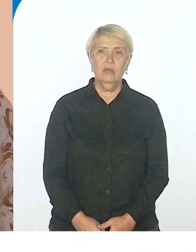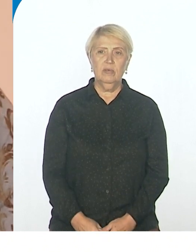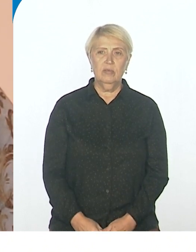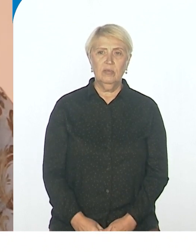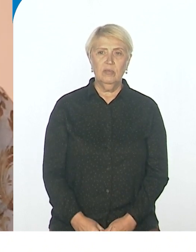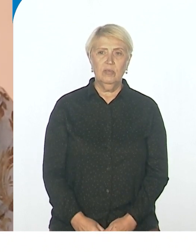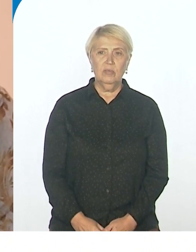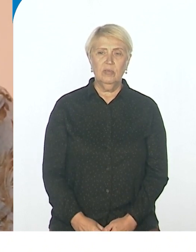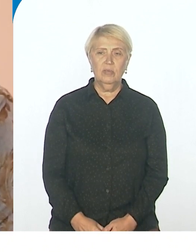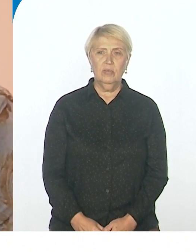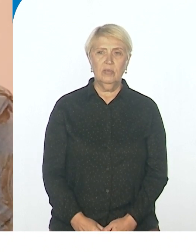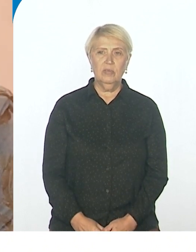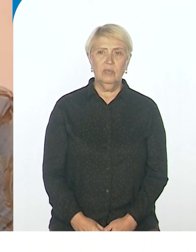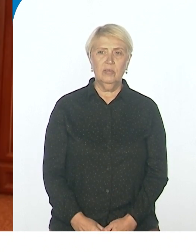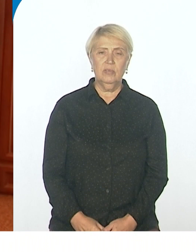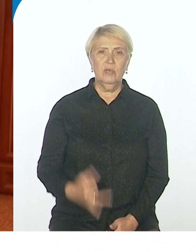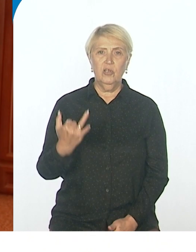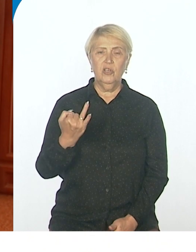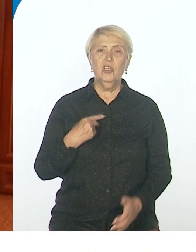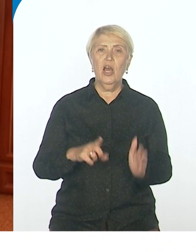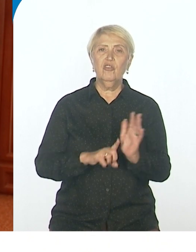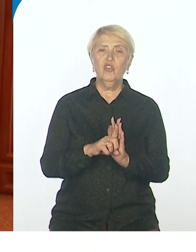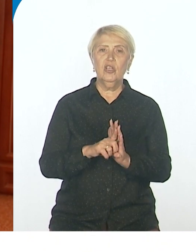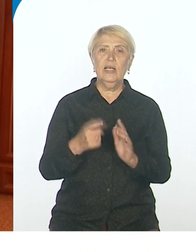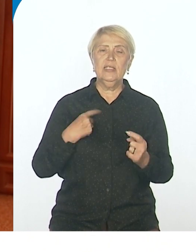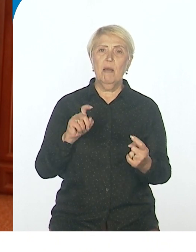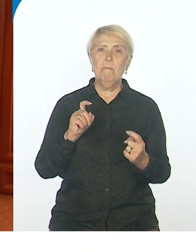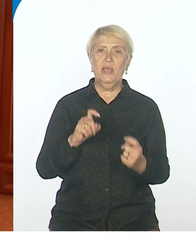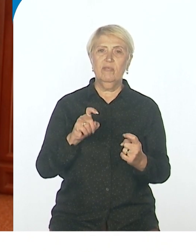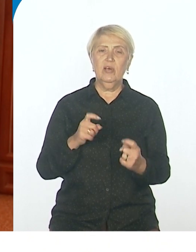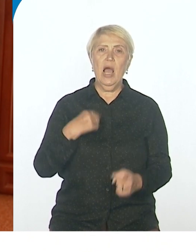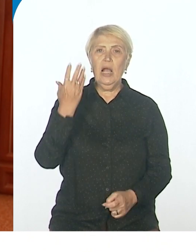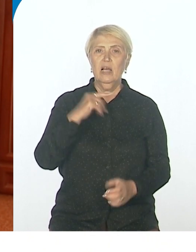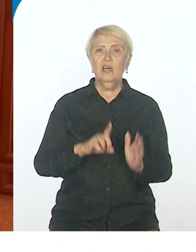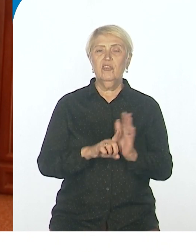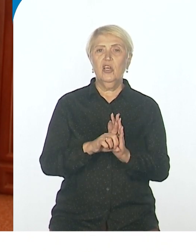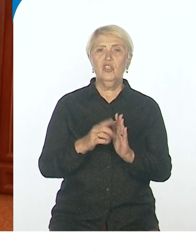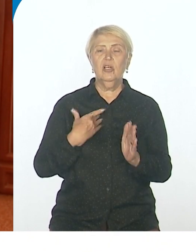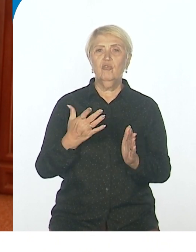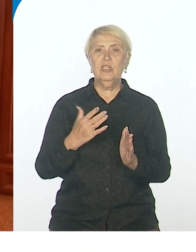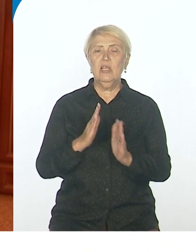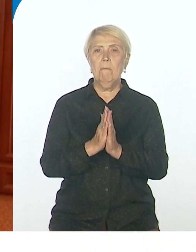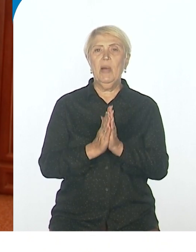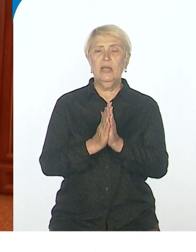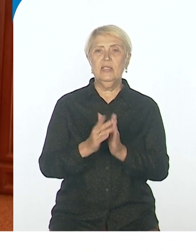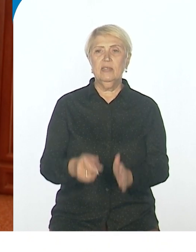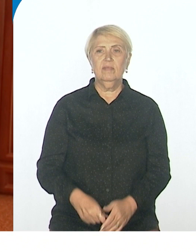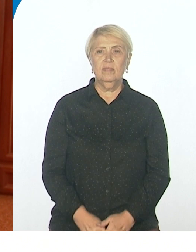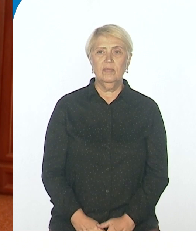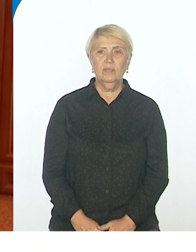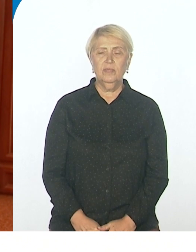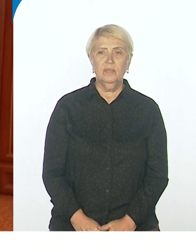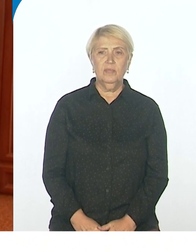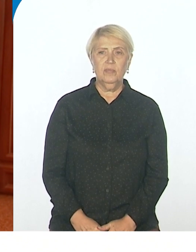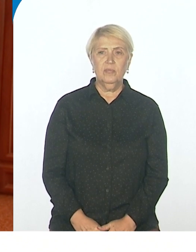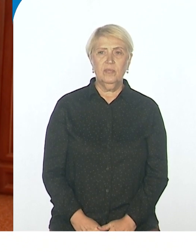демонический. И началась битва. Когда вы начали молиться за экстрасенса, да? Ну да. То есть начались нападки. Ну говорят, что даже... Не просто нападки,